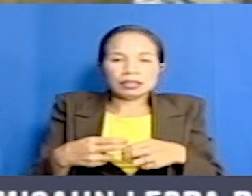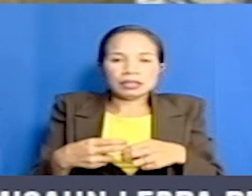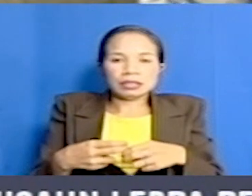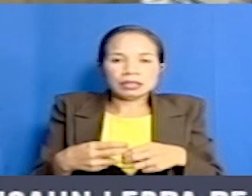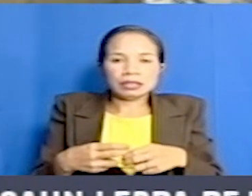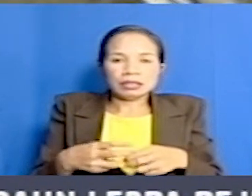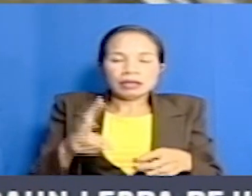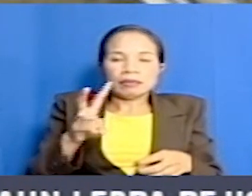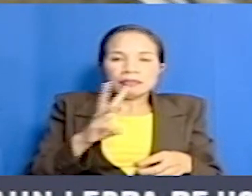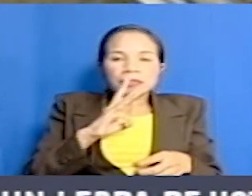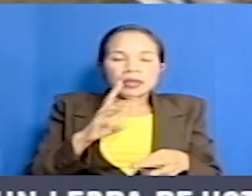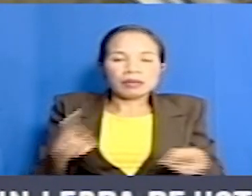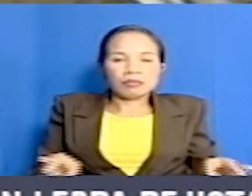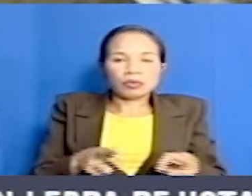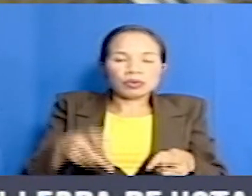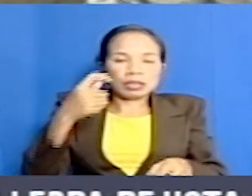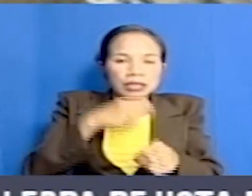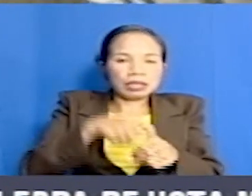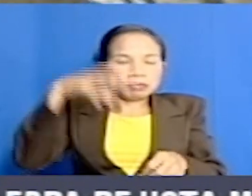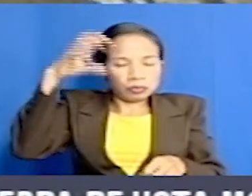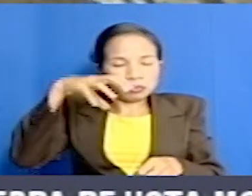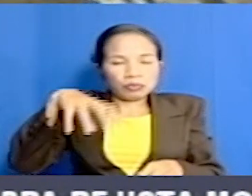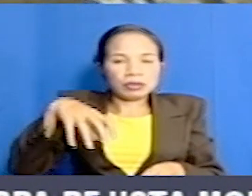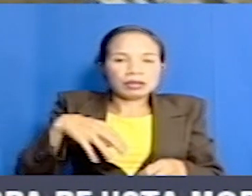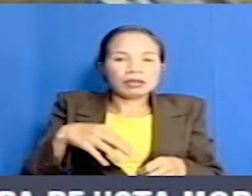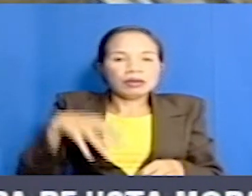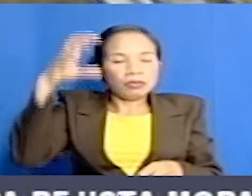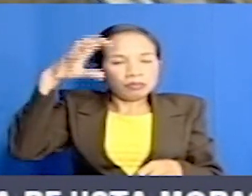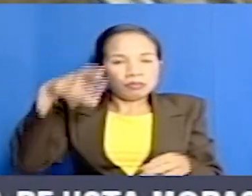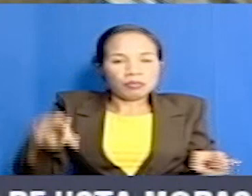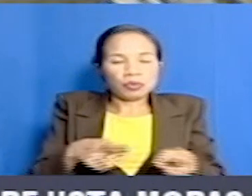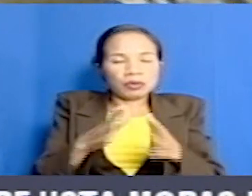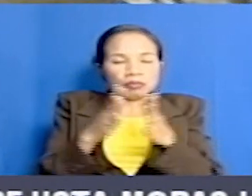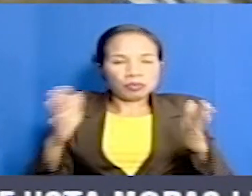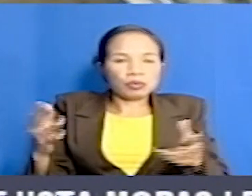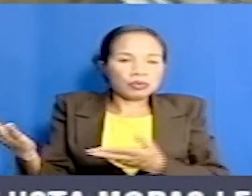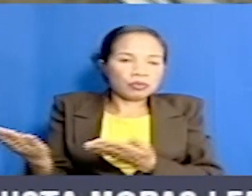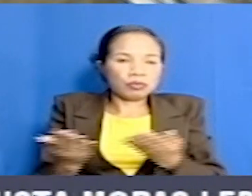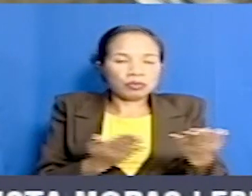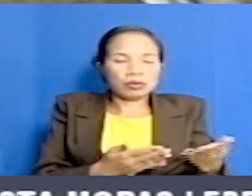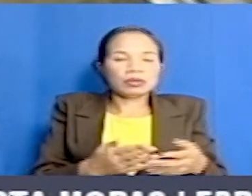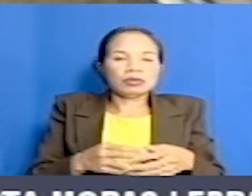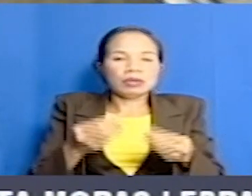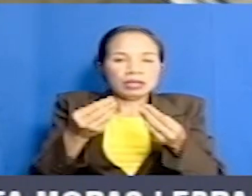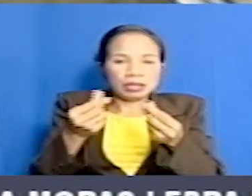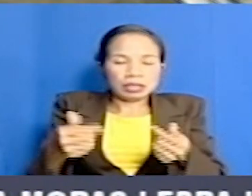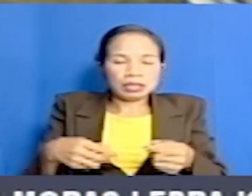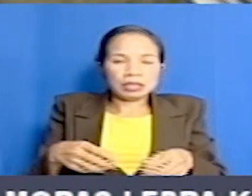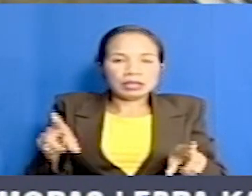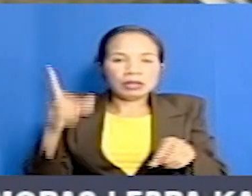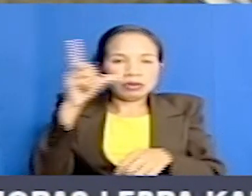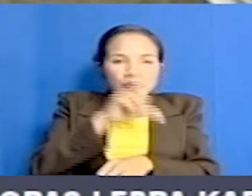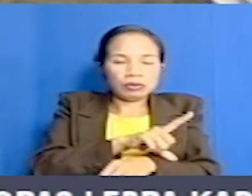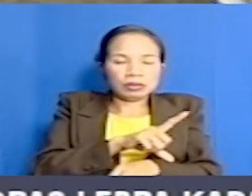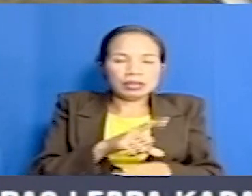be mota tempu udang hove. Mota tun lore kena ami rahenek. Asa ami loron